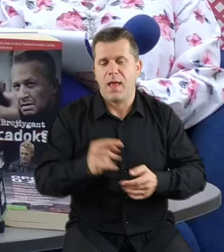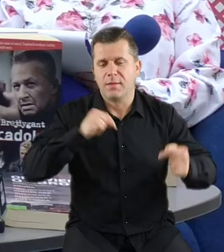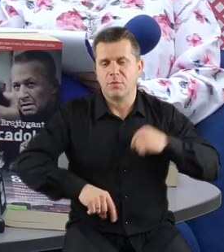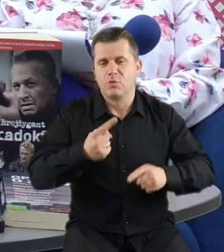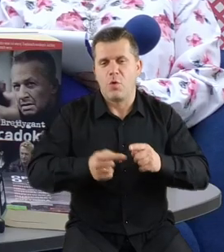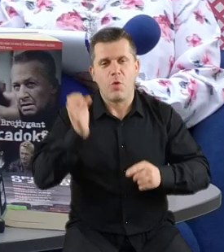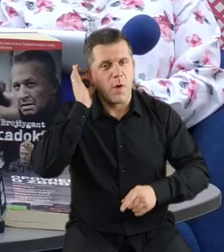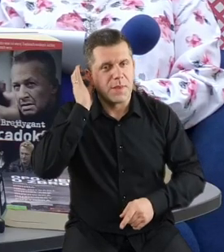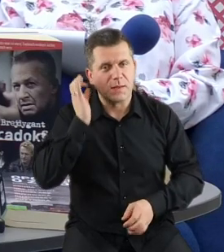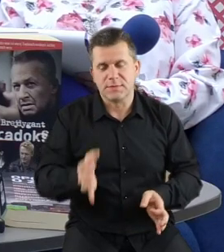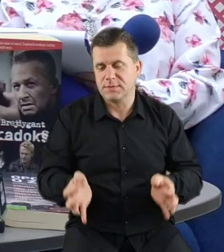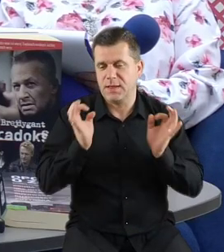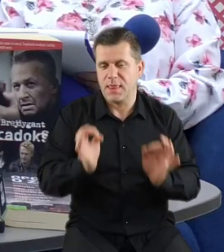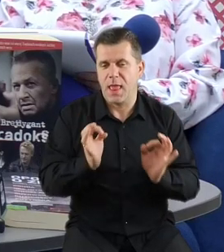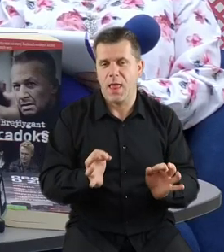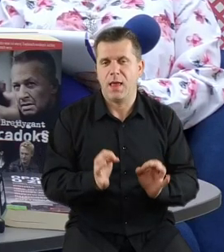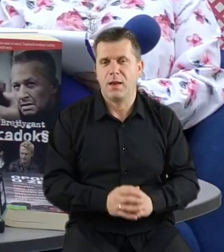ogóle teraz jest taka